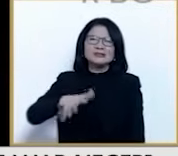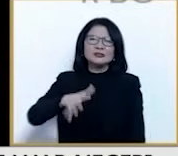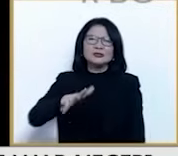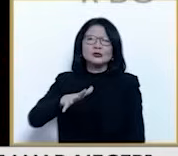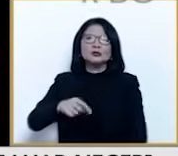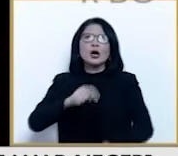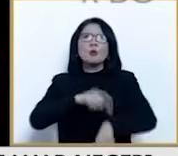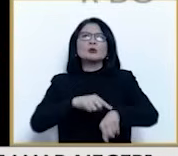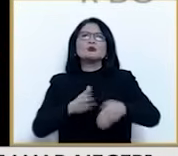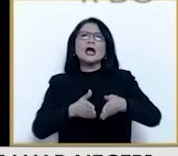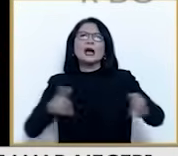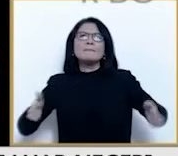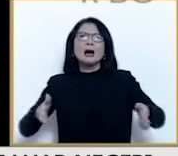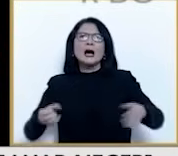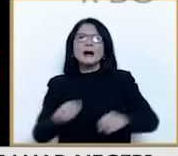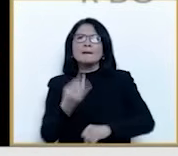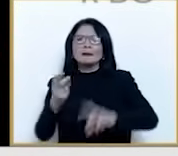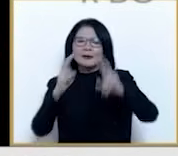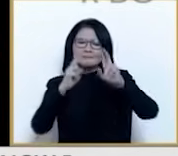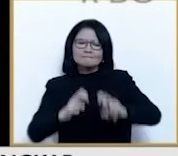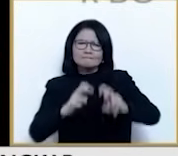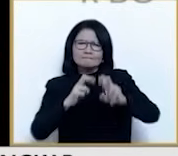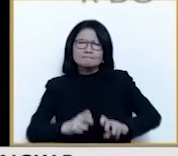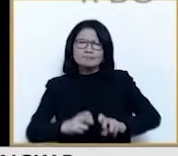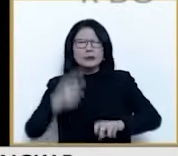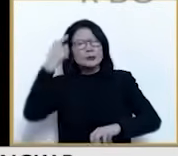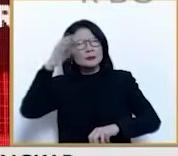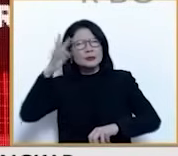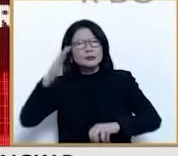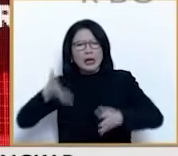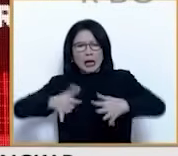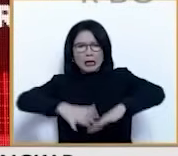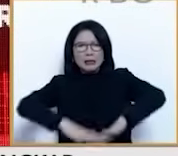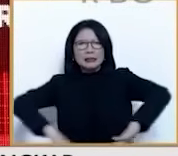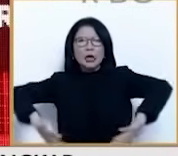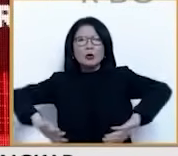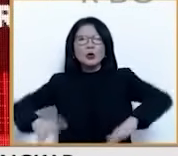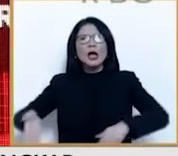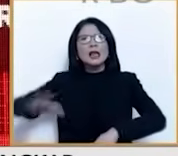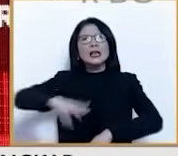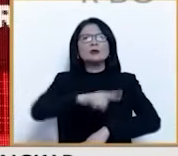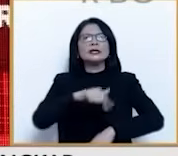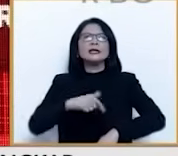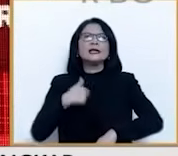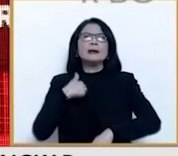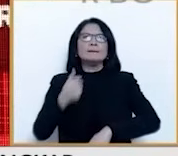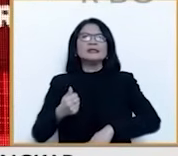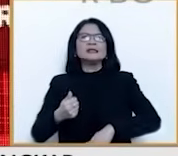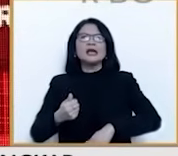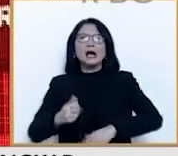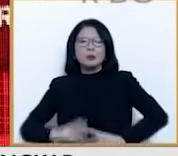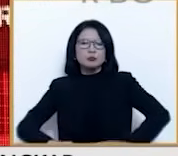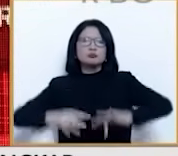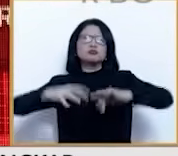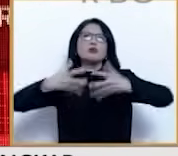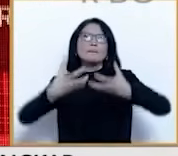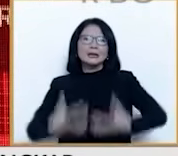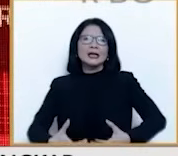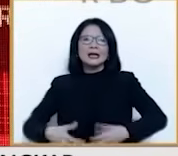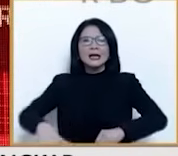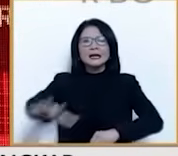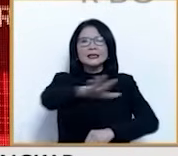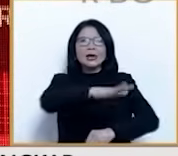jangka panjang, sejumlah riset memprediksi tanggul laut raksasa ini dapat memperparah banjir di